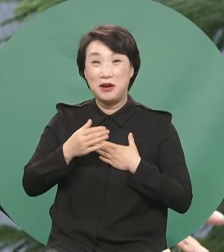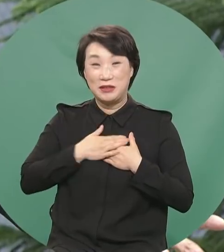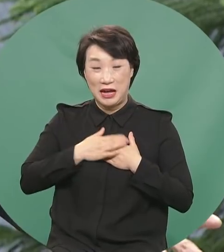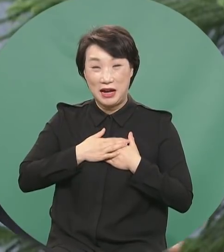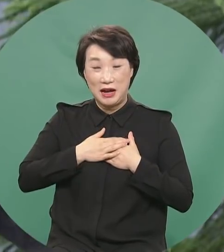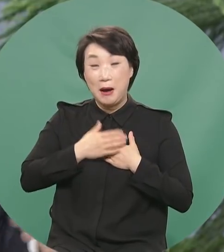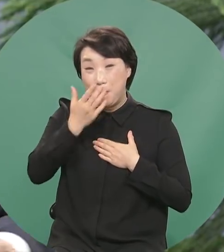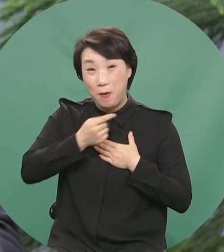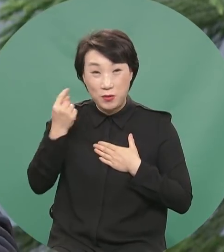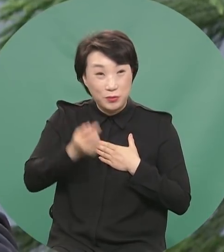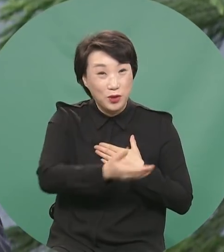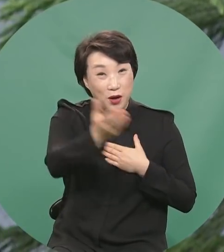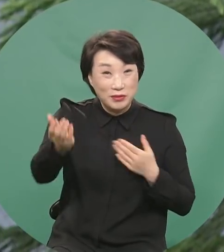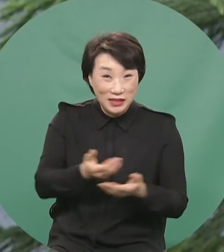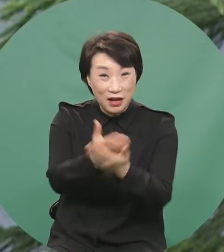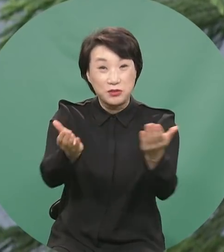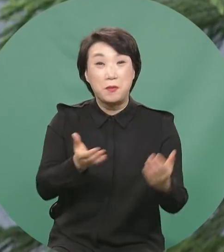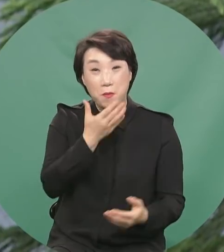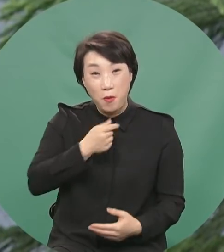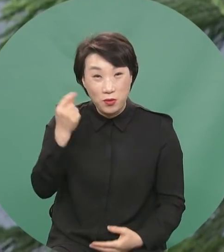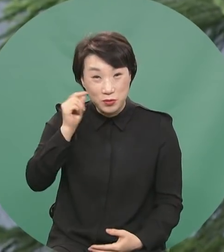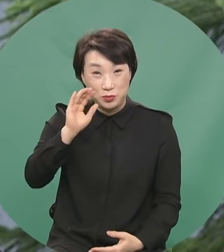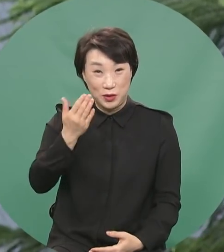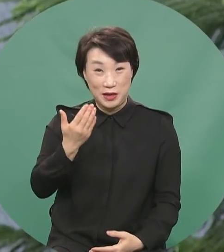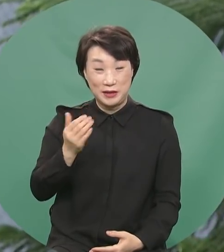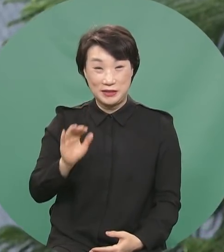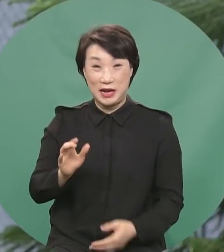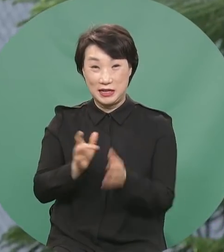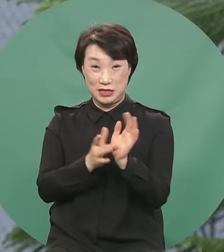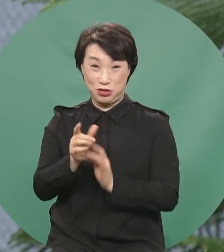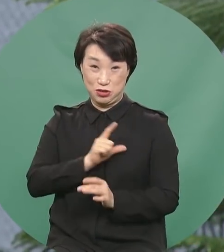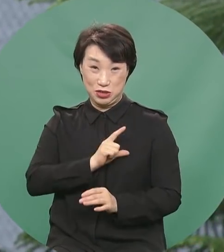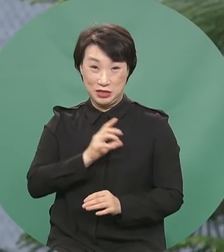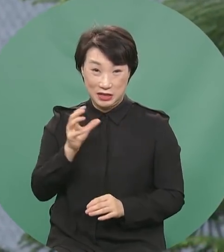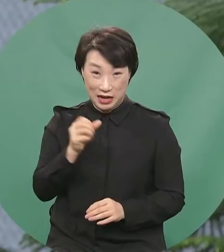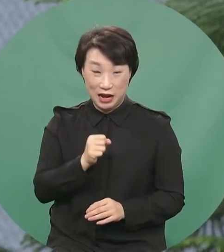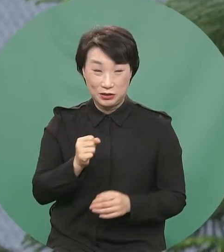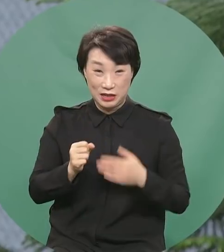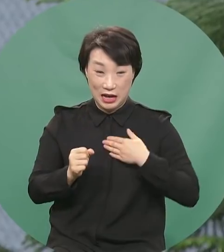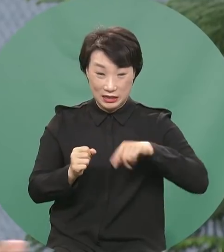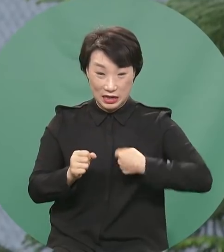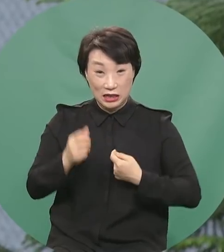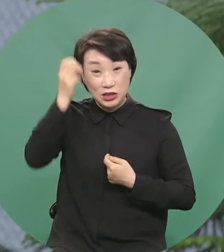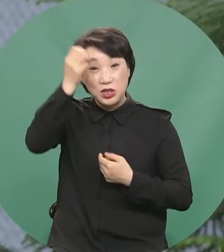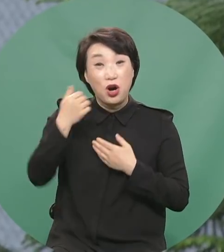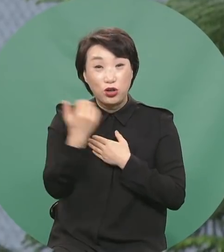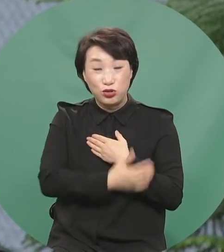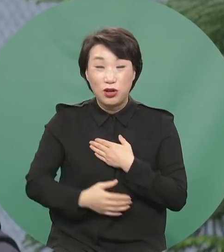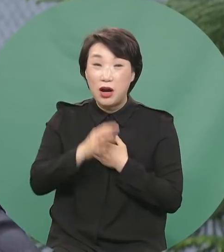복음이라 이 말입니다. 그러므로 예수 이름으로 자신의 영역 간에